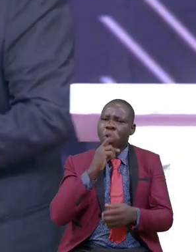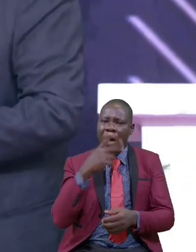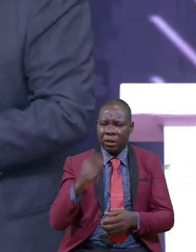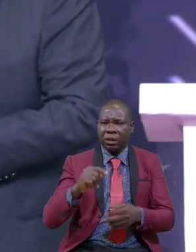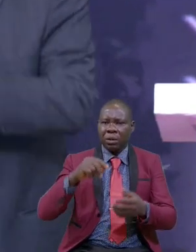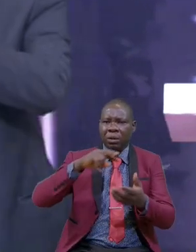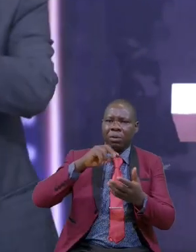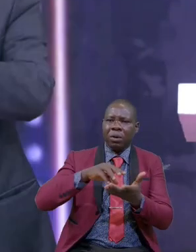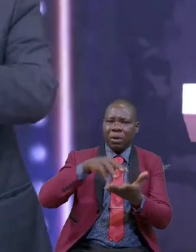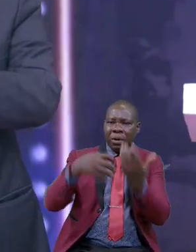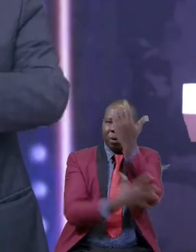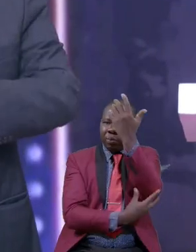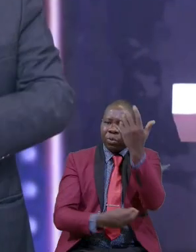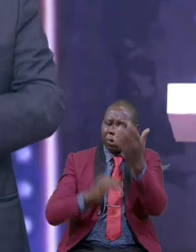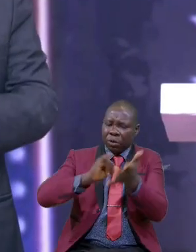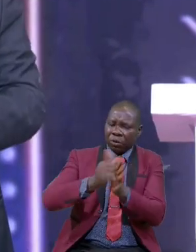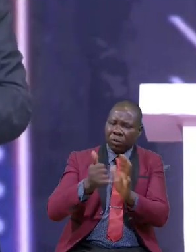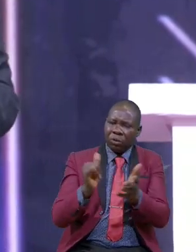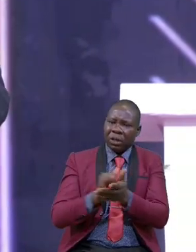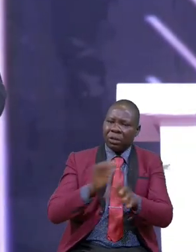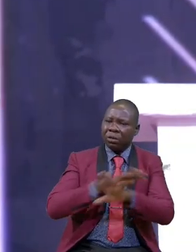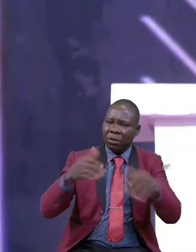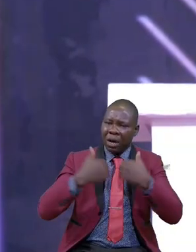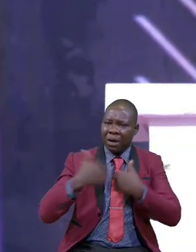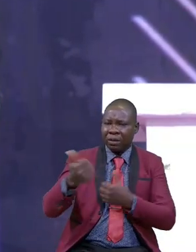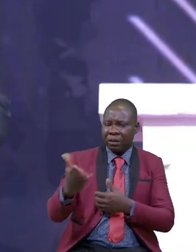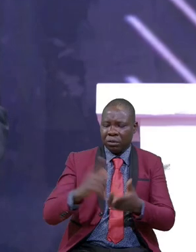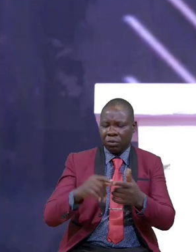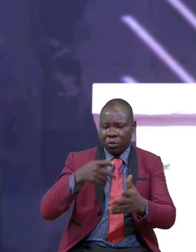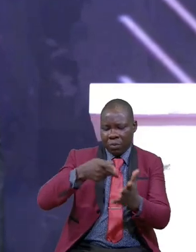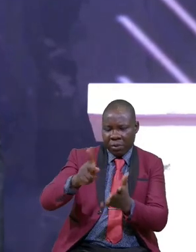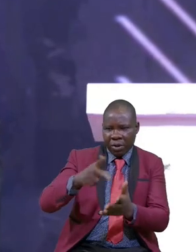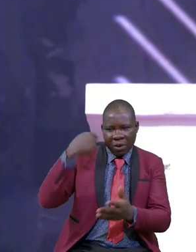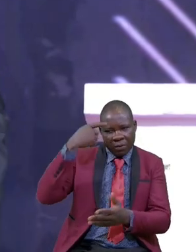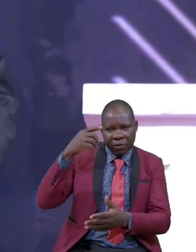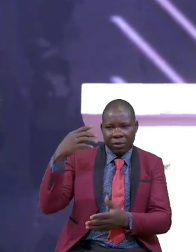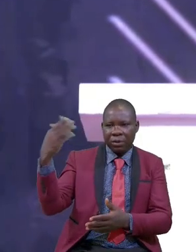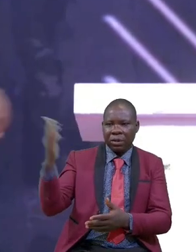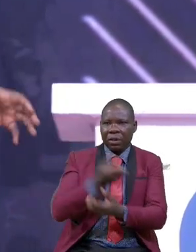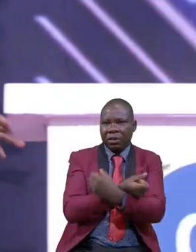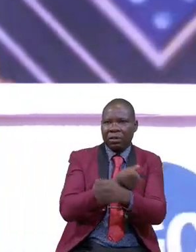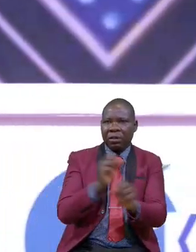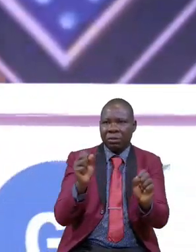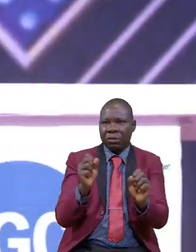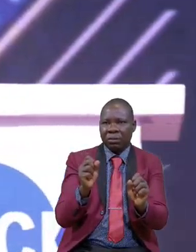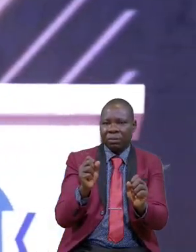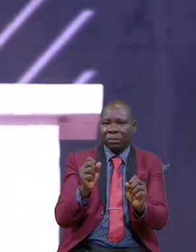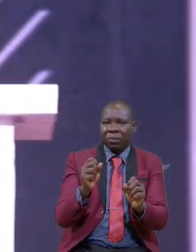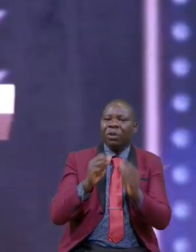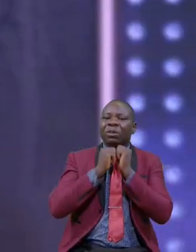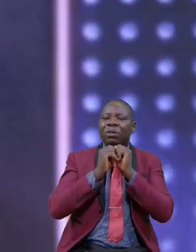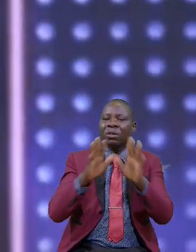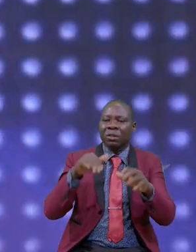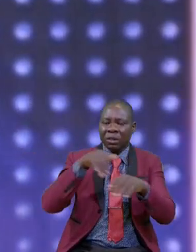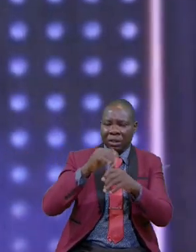n'ont rien à payer pour leur salut et qui le réalisent. Hands, je n'ai rien dans mes mains, je viens seulement sur